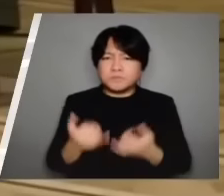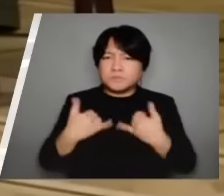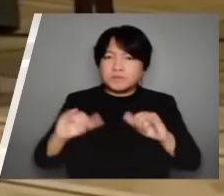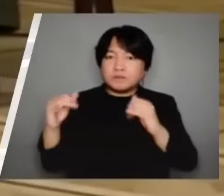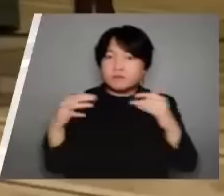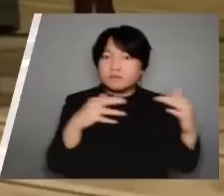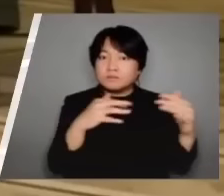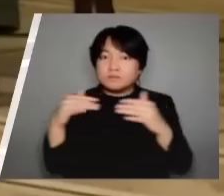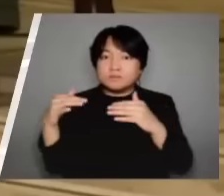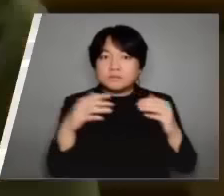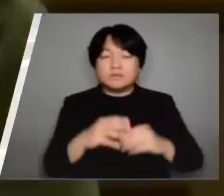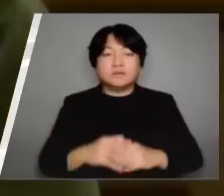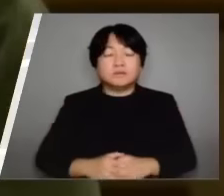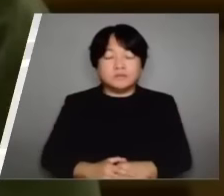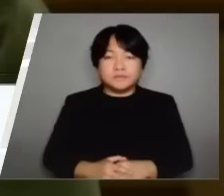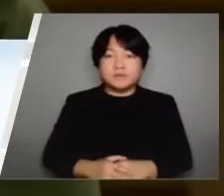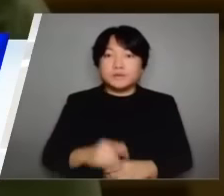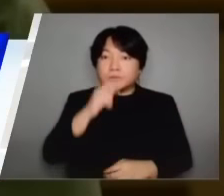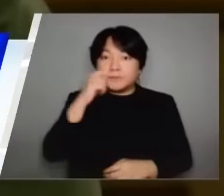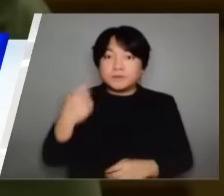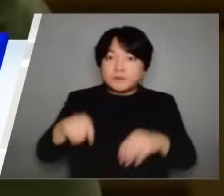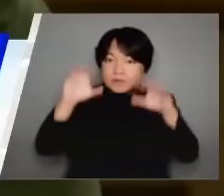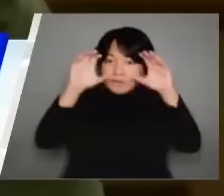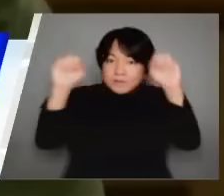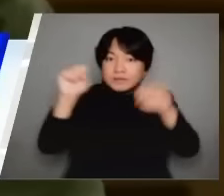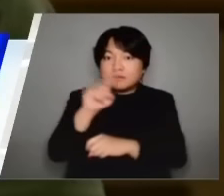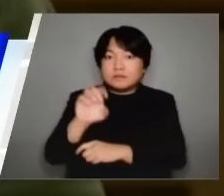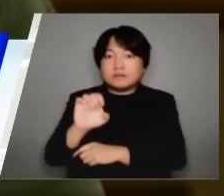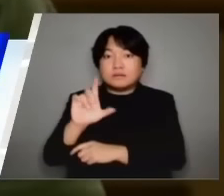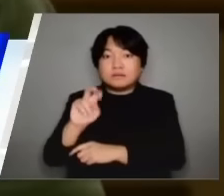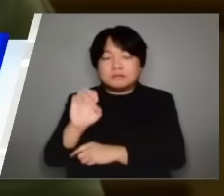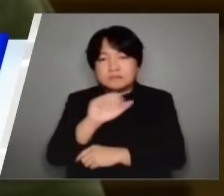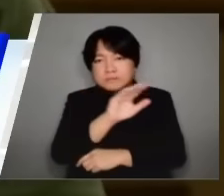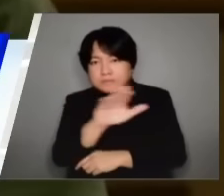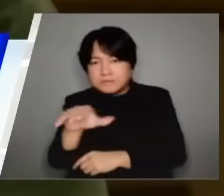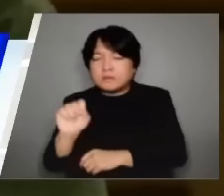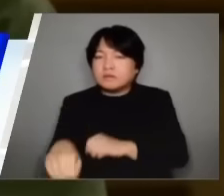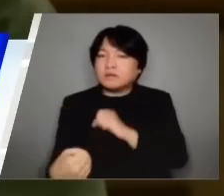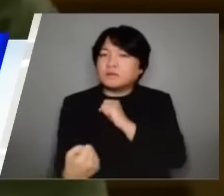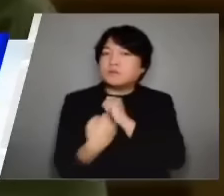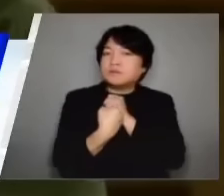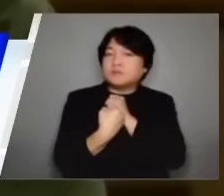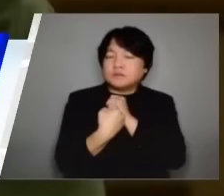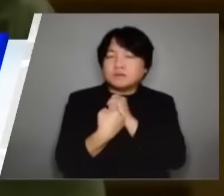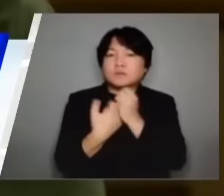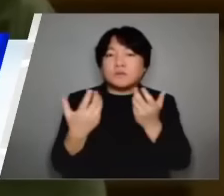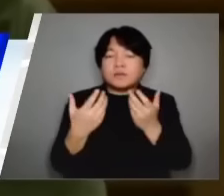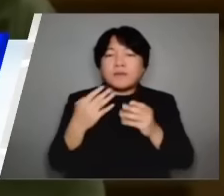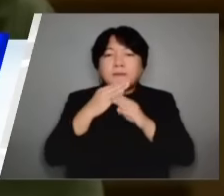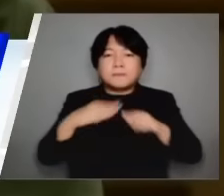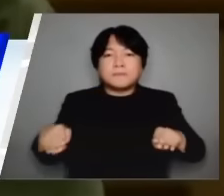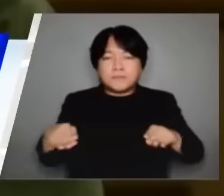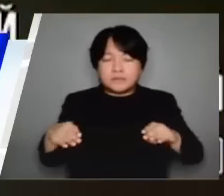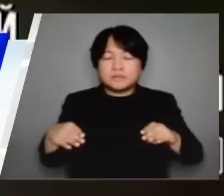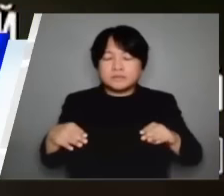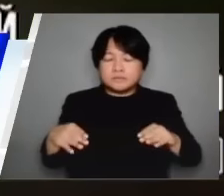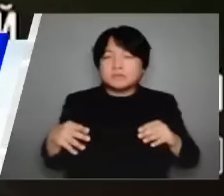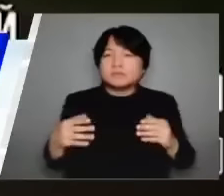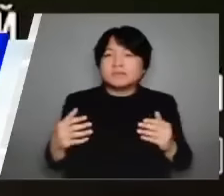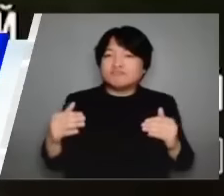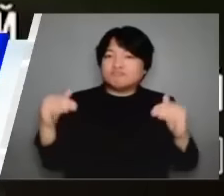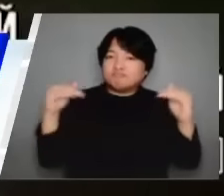si ukrainian President vol Zel ng suporta para sa Ukraine peace summit Na gaganapin sa Switzerland sa June